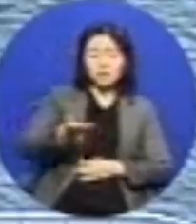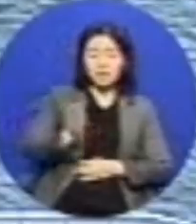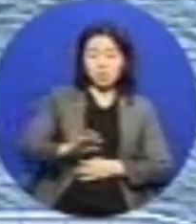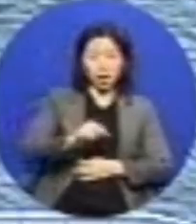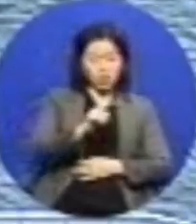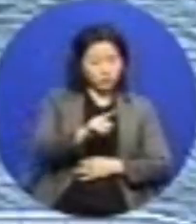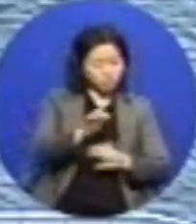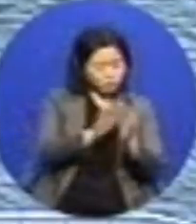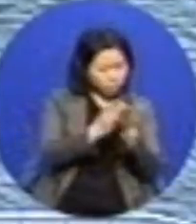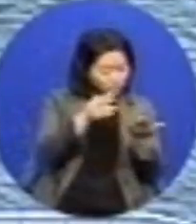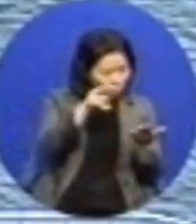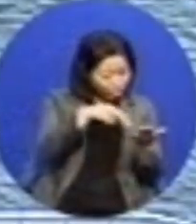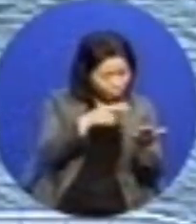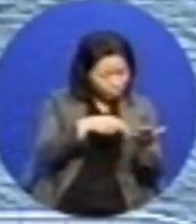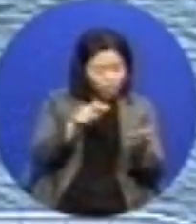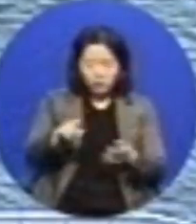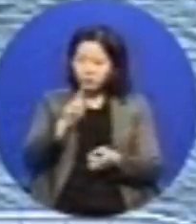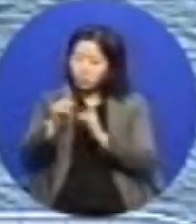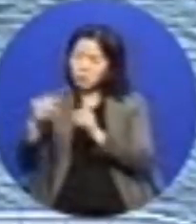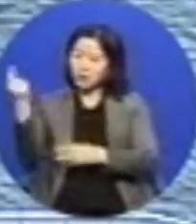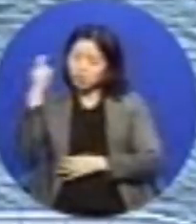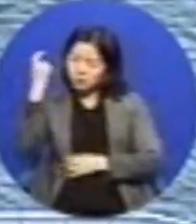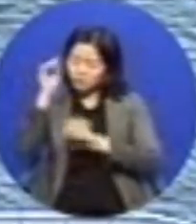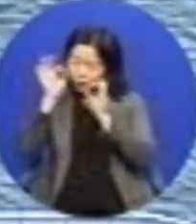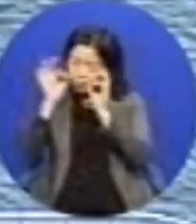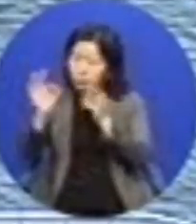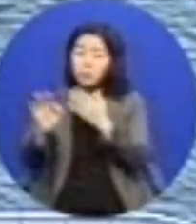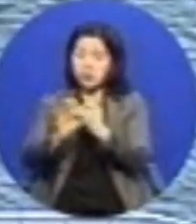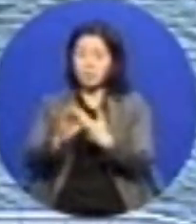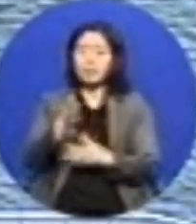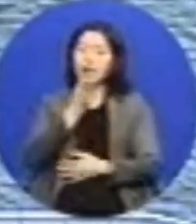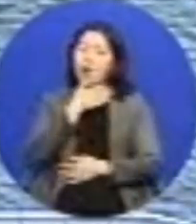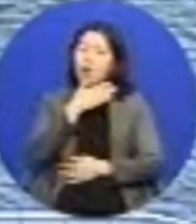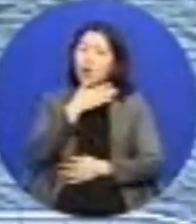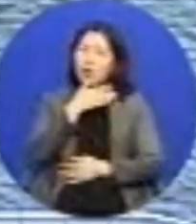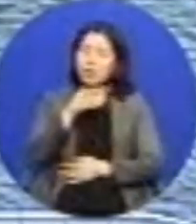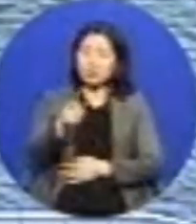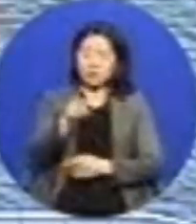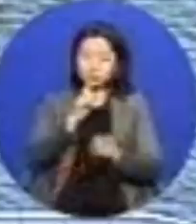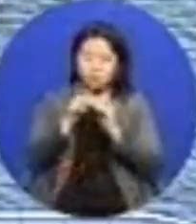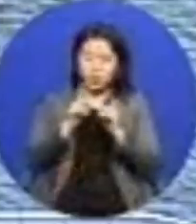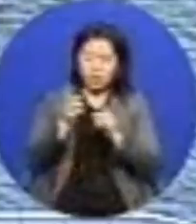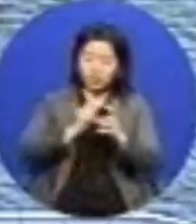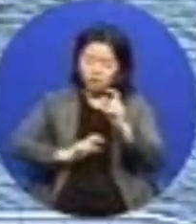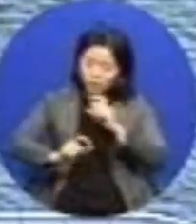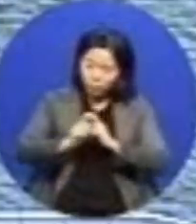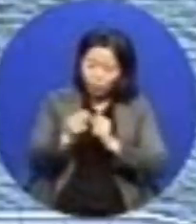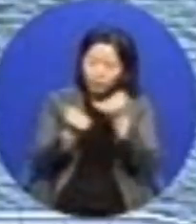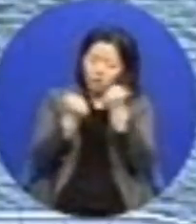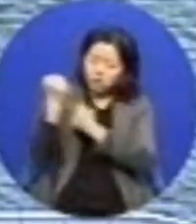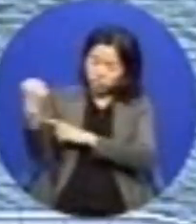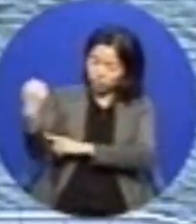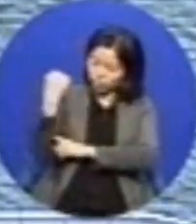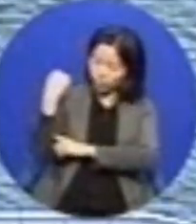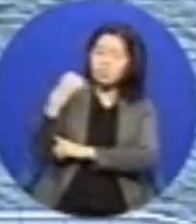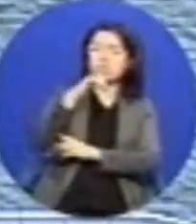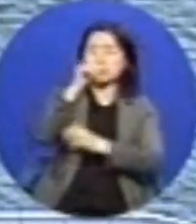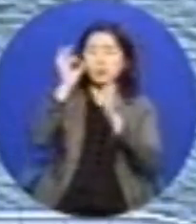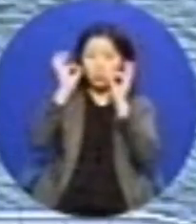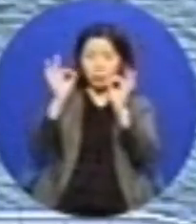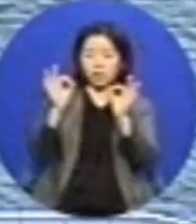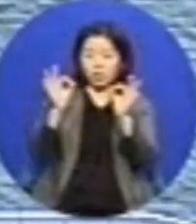그런 말을 듣다보면 아 그런 날에 더 설득력이 있어 보이더라는 거죠